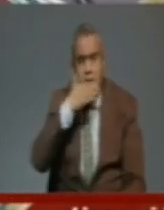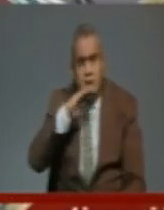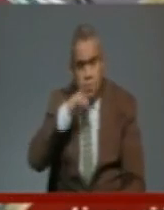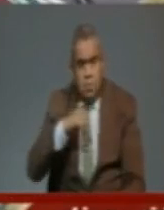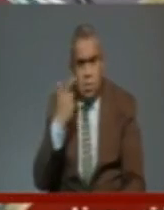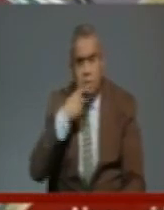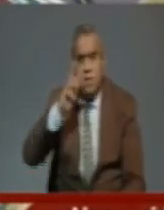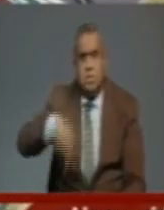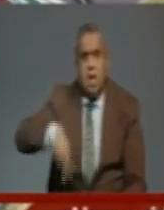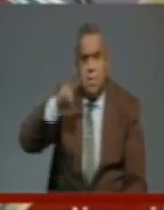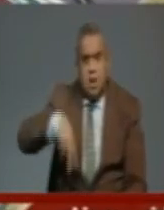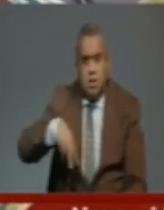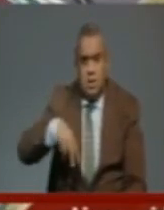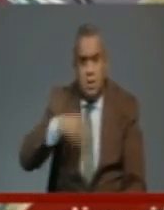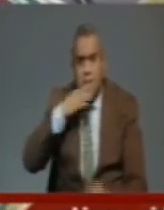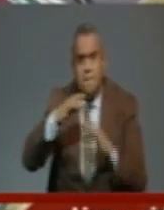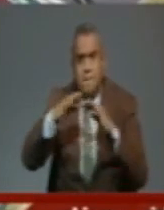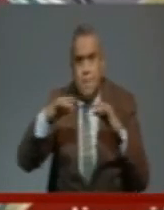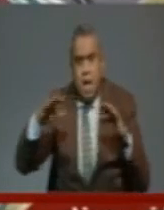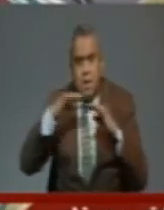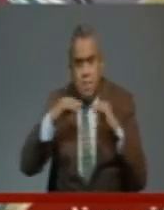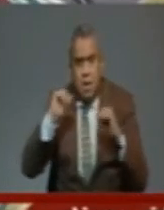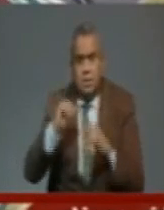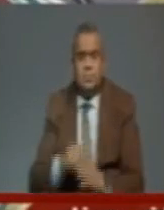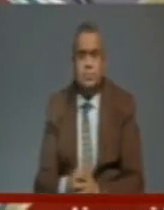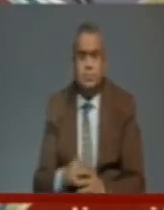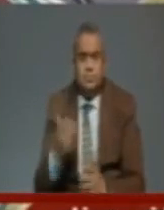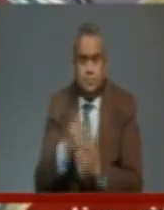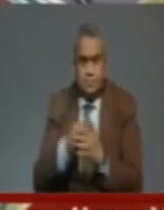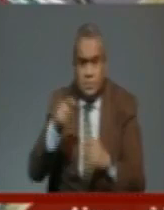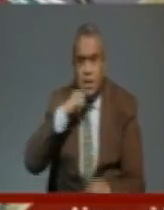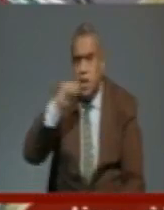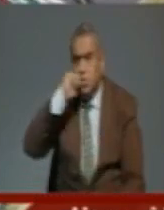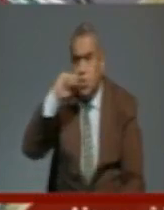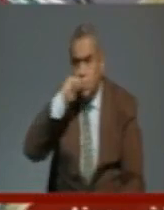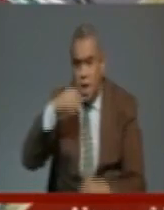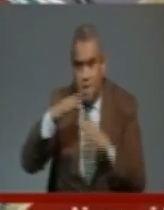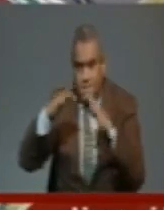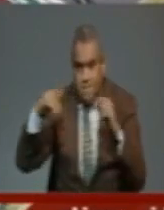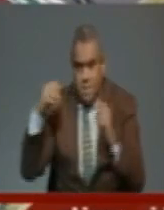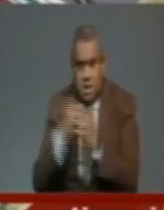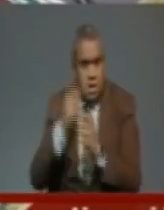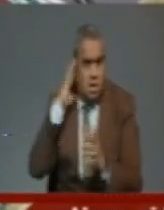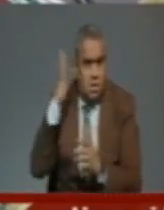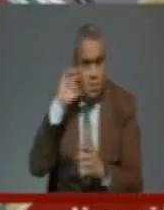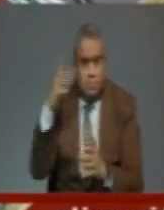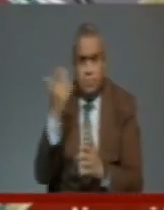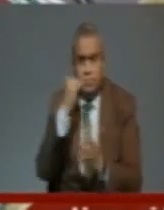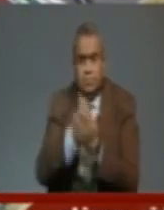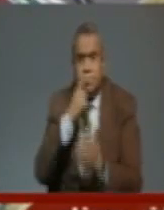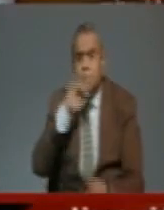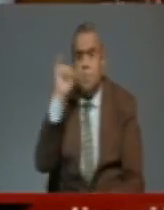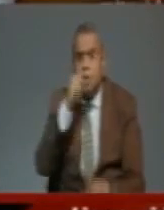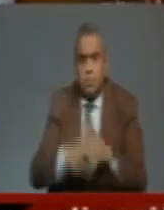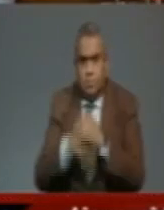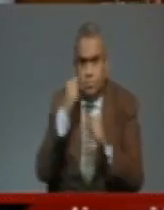18 مينا هقولهم دلوقتي. مينا دمياط من المواني اللي ايضا مهمه جدا لان الغطس فيها